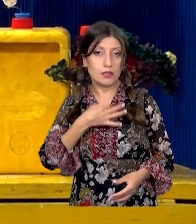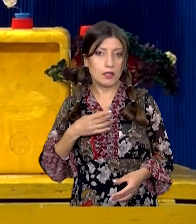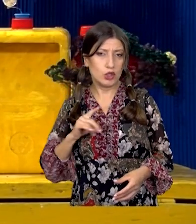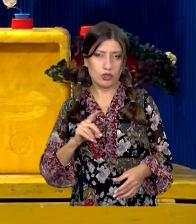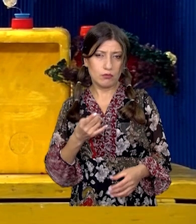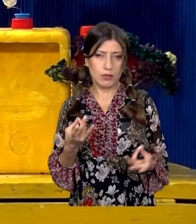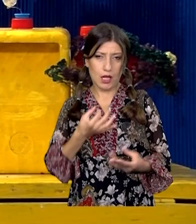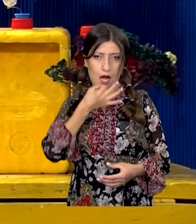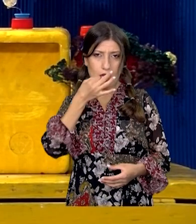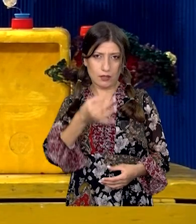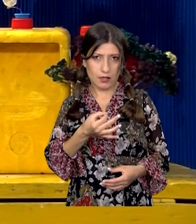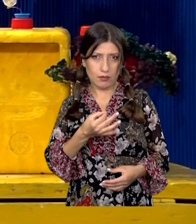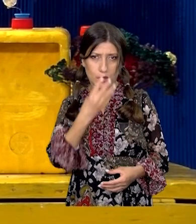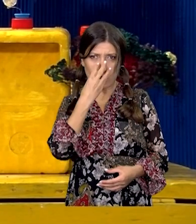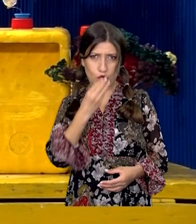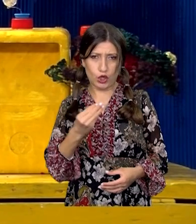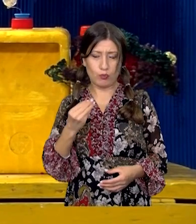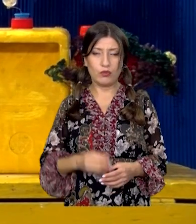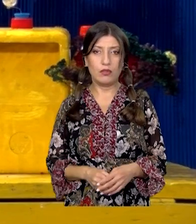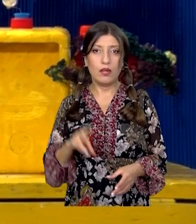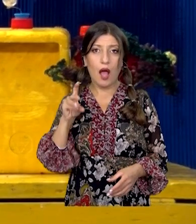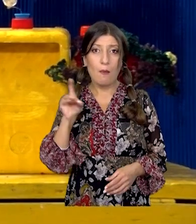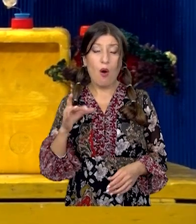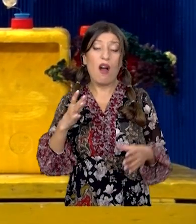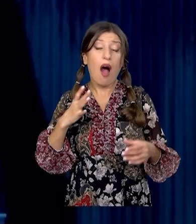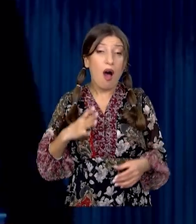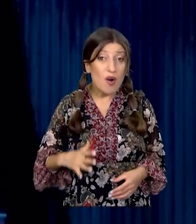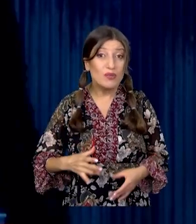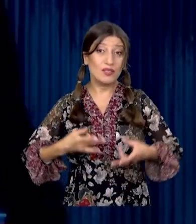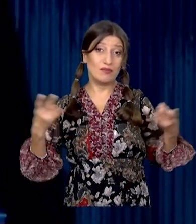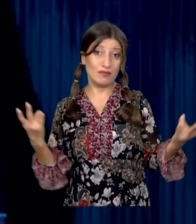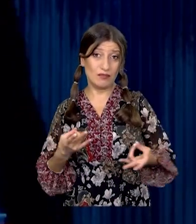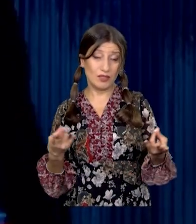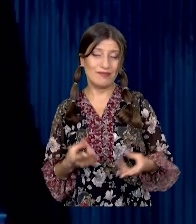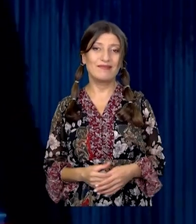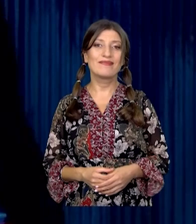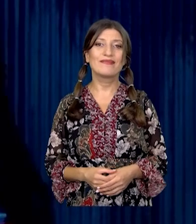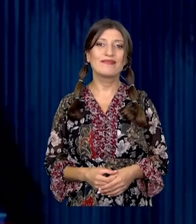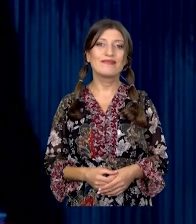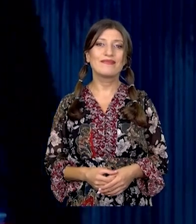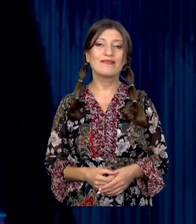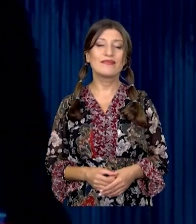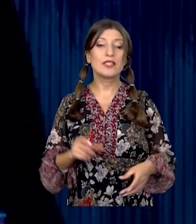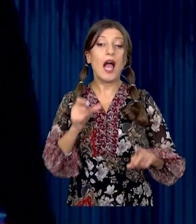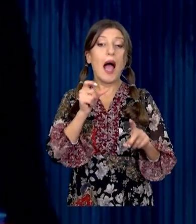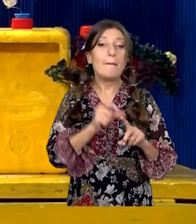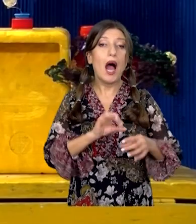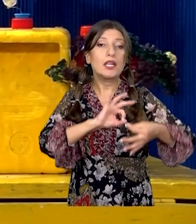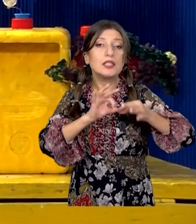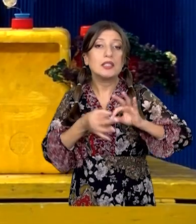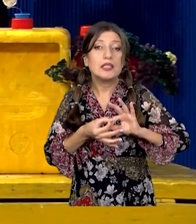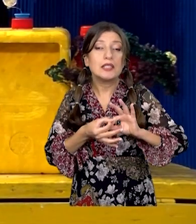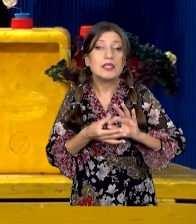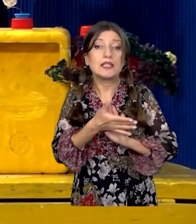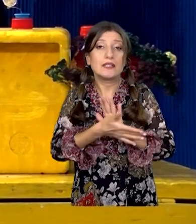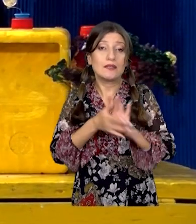պիտի ասես, թե ես ինչ ասեմ, դմբլդոխ։ Մոխ, համբերություն ունեցիր։ Բարերից էլ մի